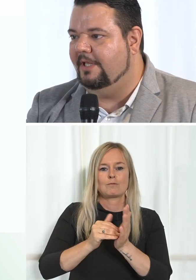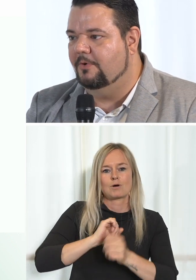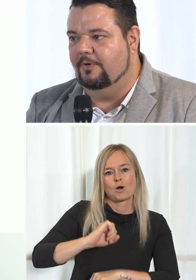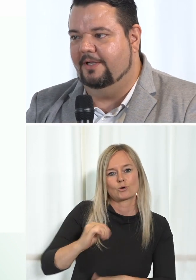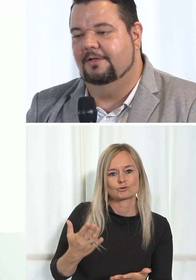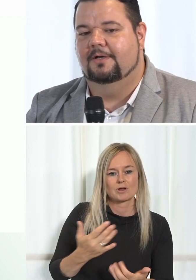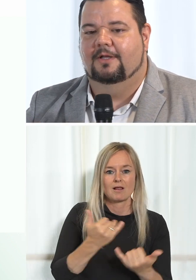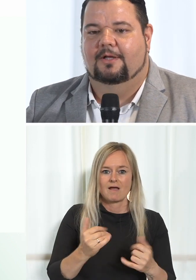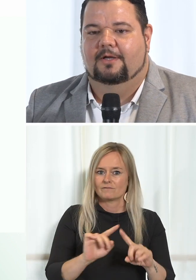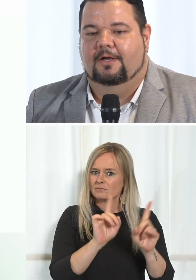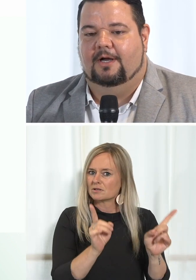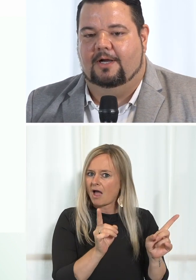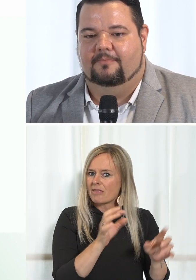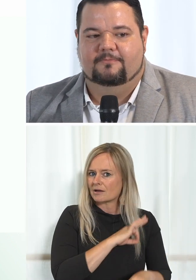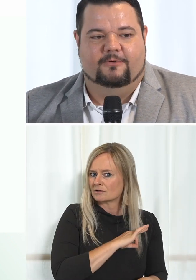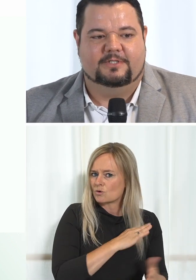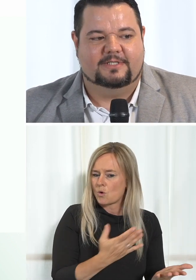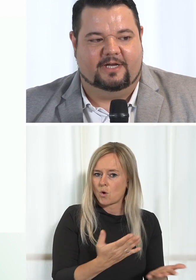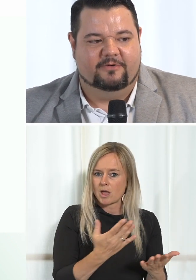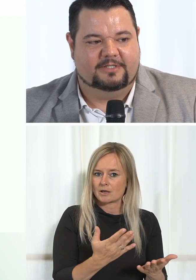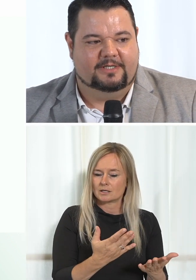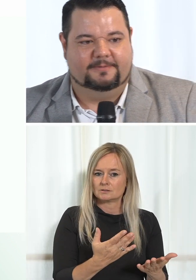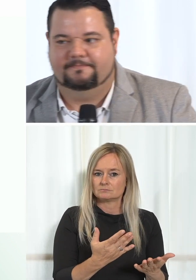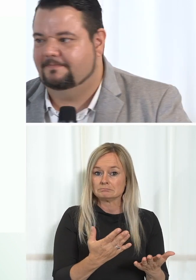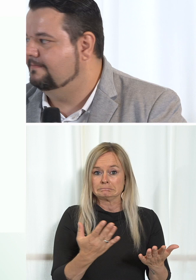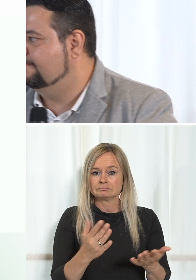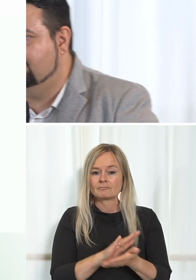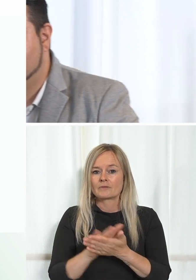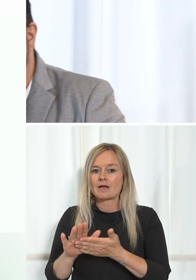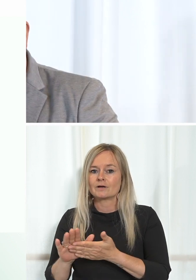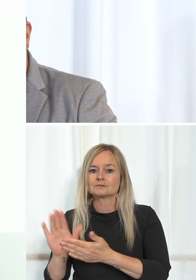das mit dem Kollegen? Was ist das Einfachste?